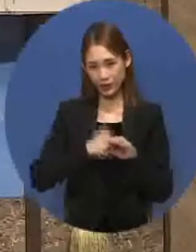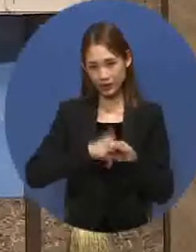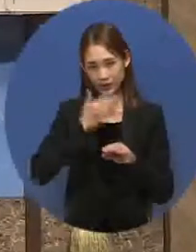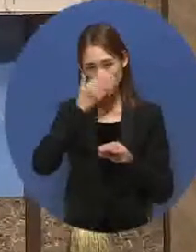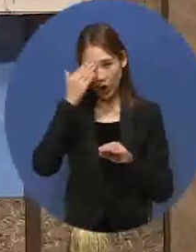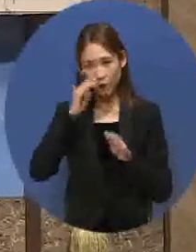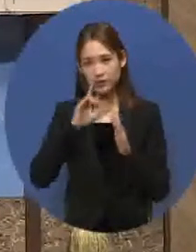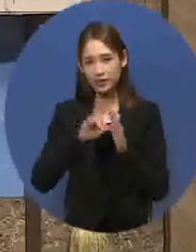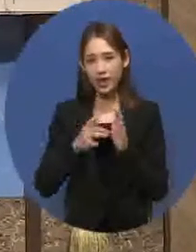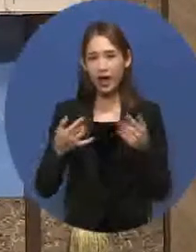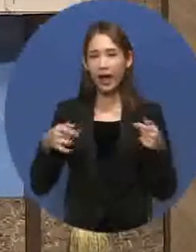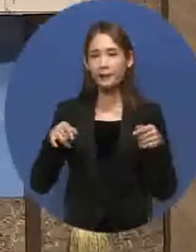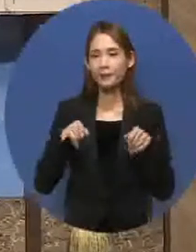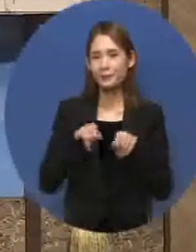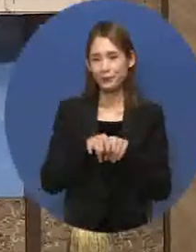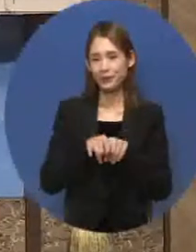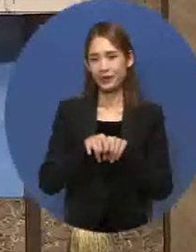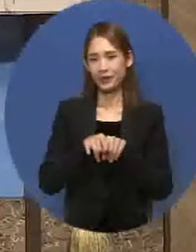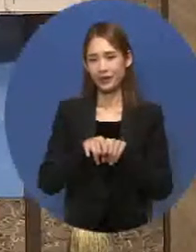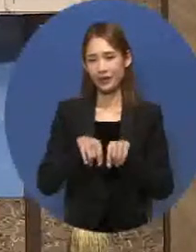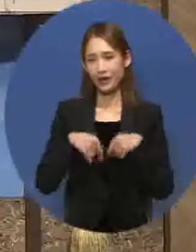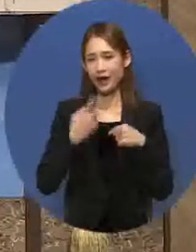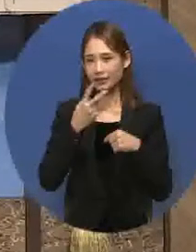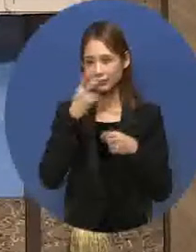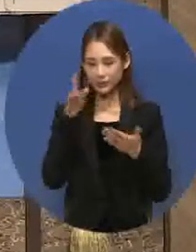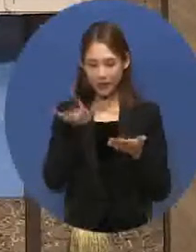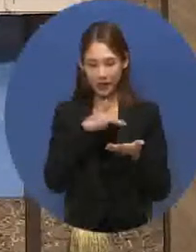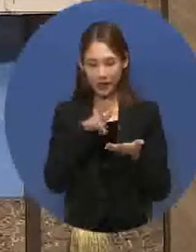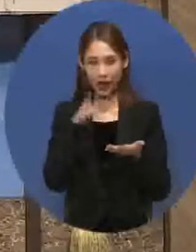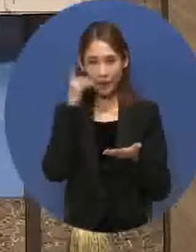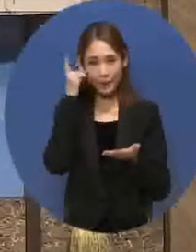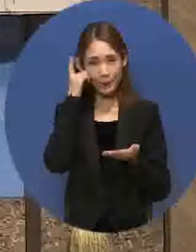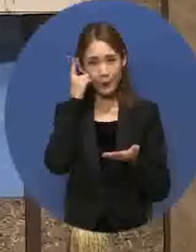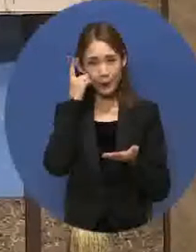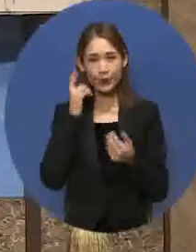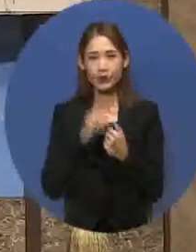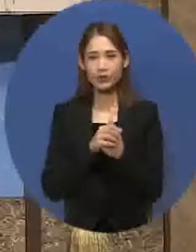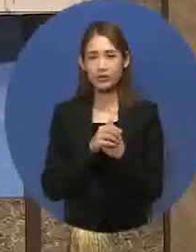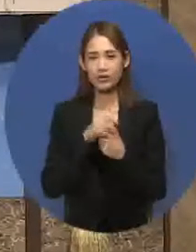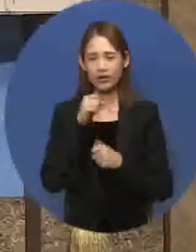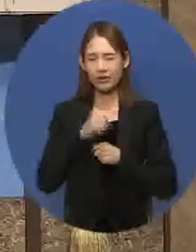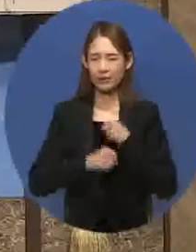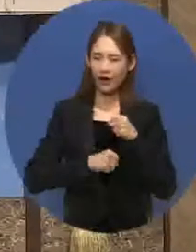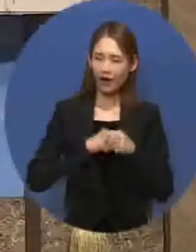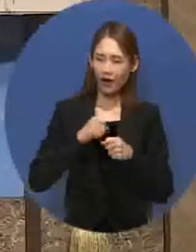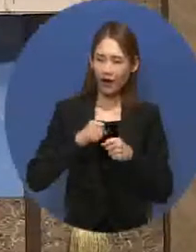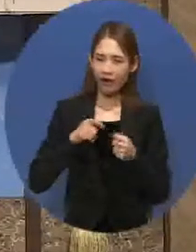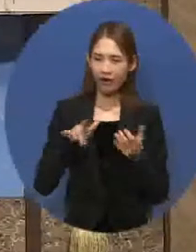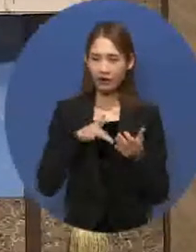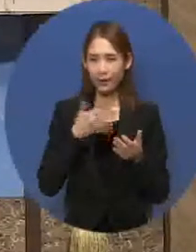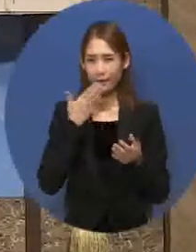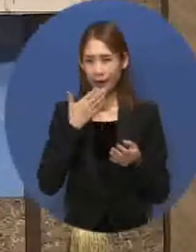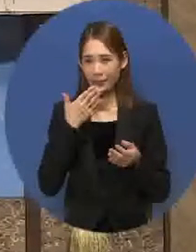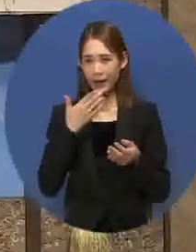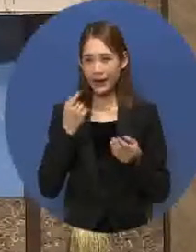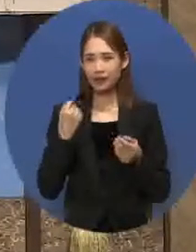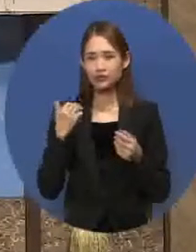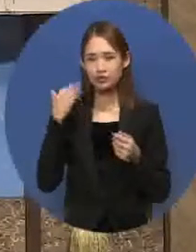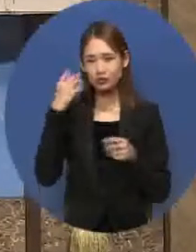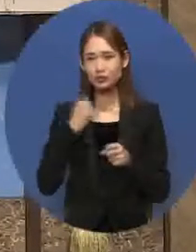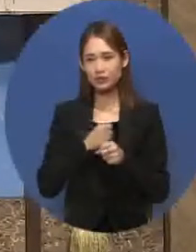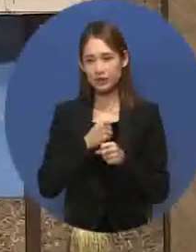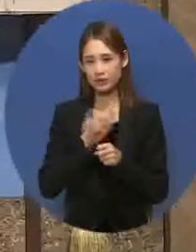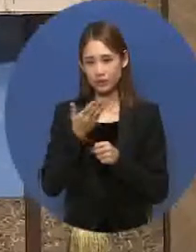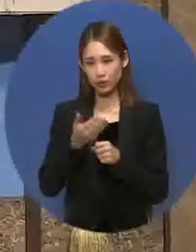젊은 세대가 하는 스마트폰으로 마음껏 만질 수 있는 그런 수준으로 만들어져서